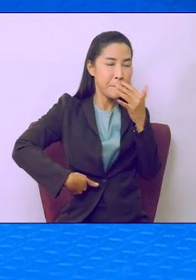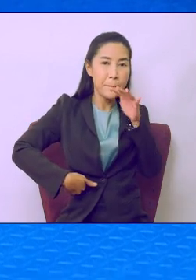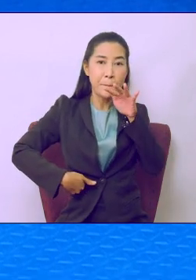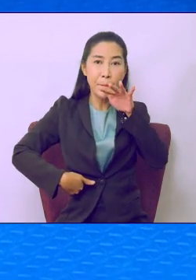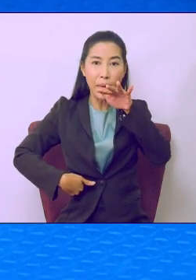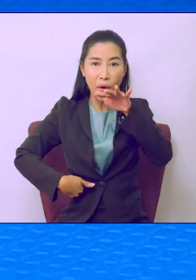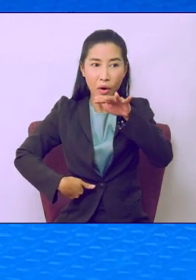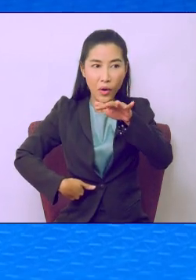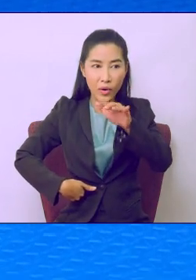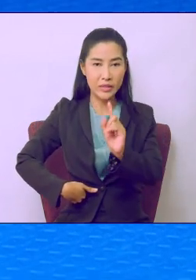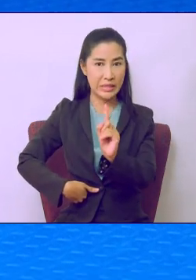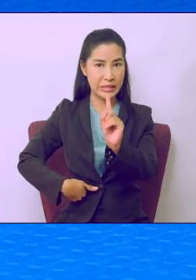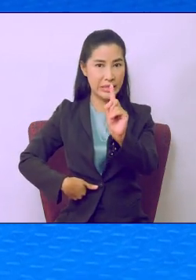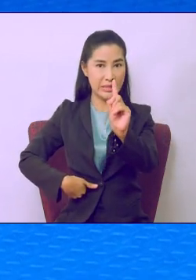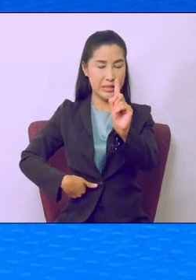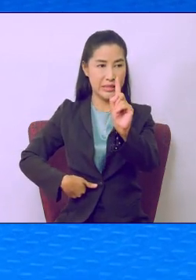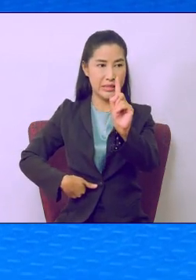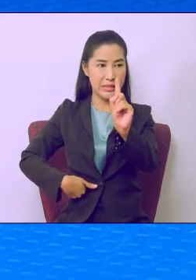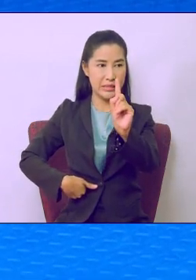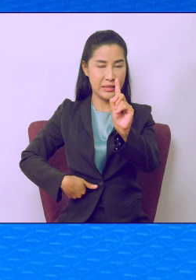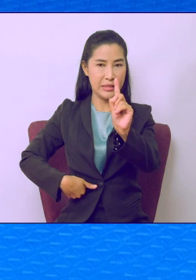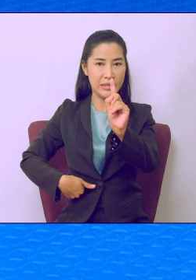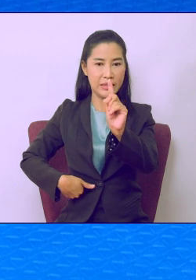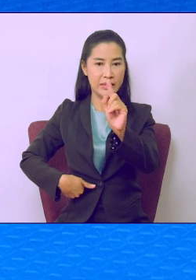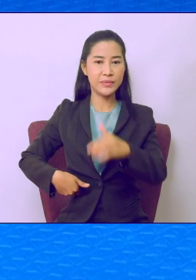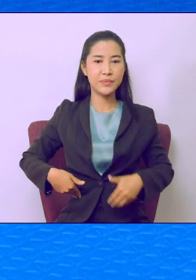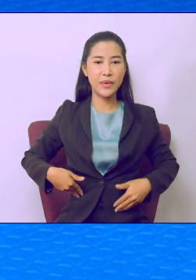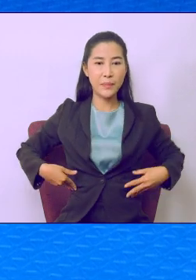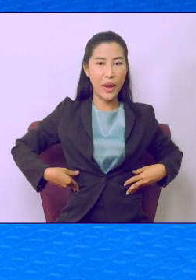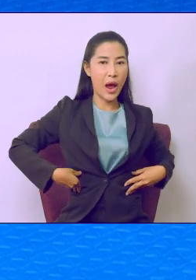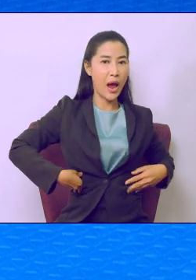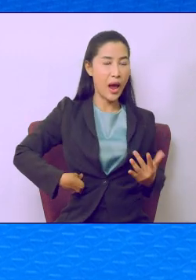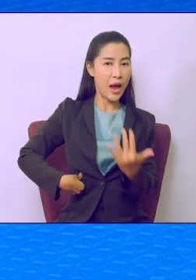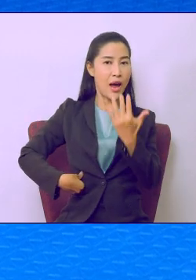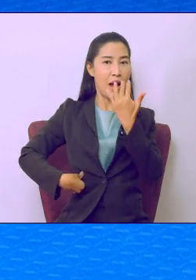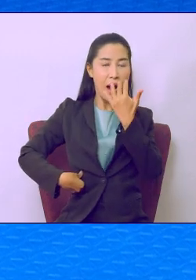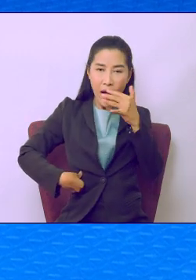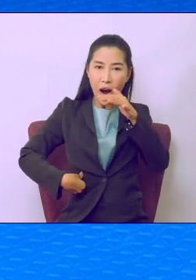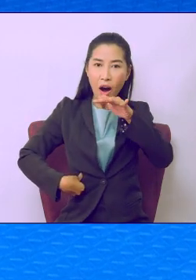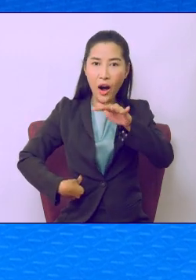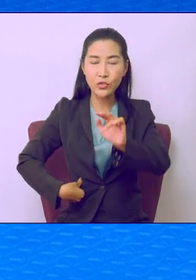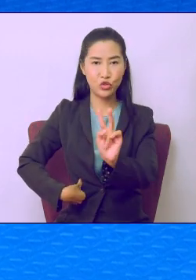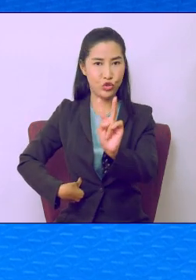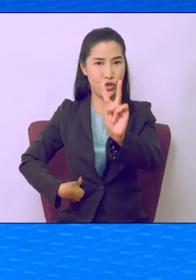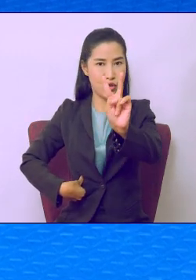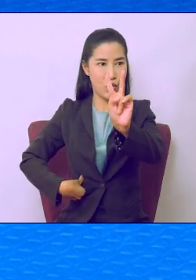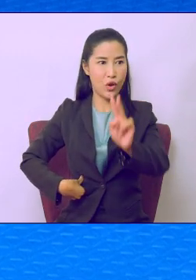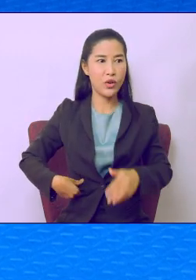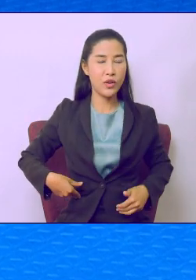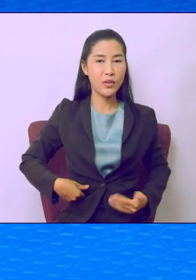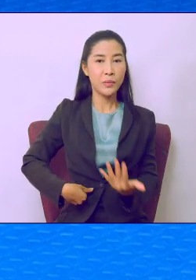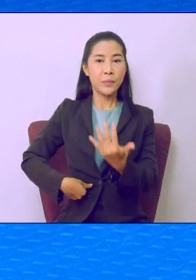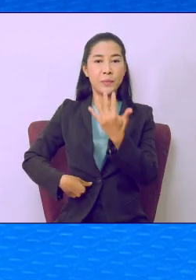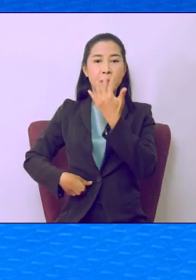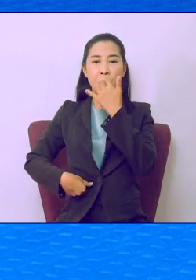หายใจออกครับ 1ดีครับเบาๆนะหายใจเข้าครับหายใจออกครับ 2